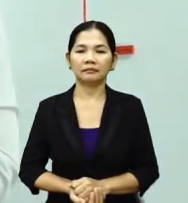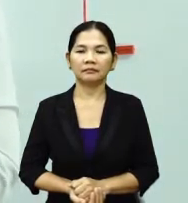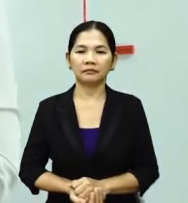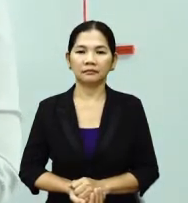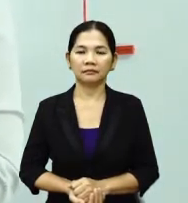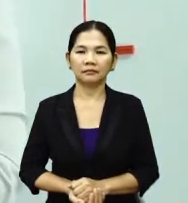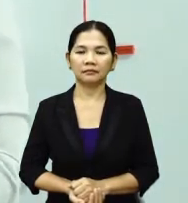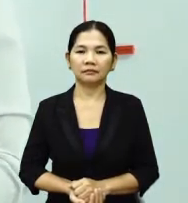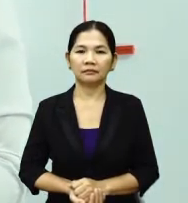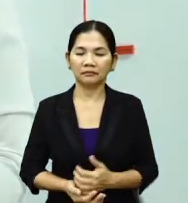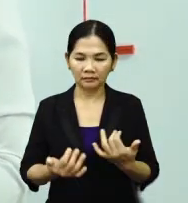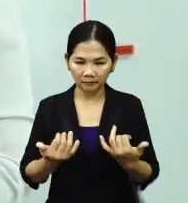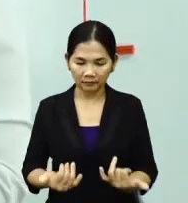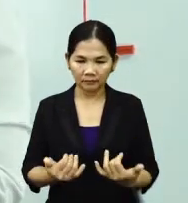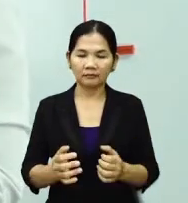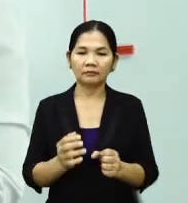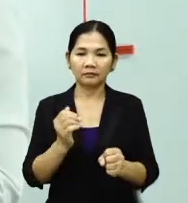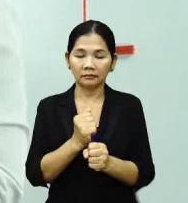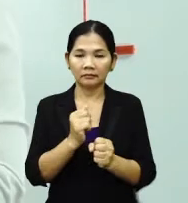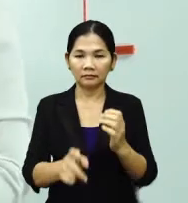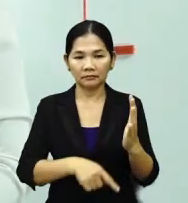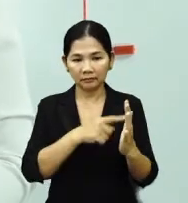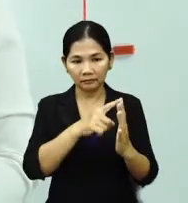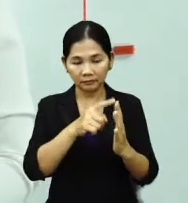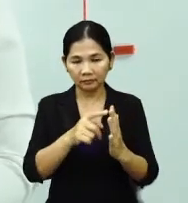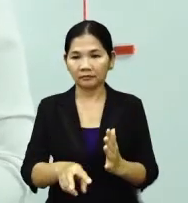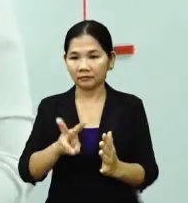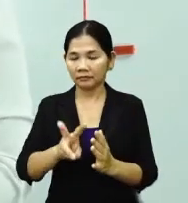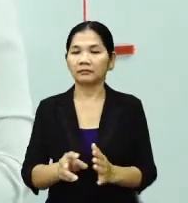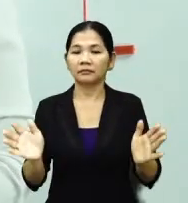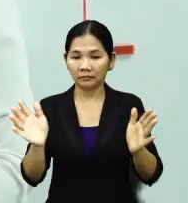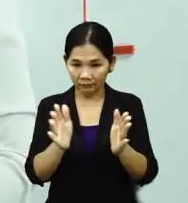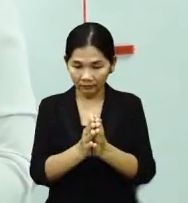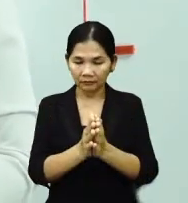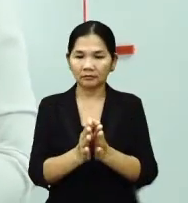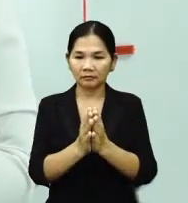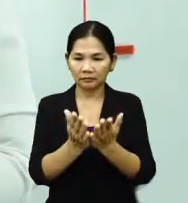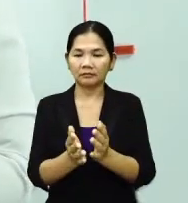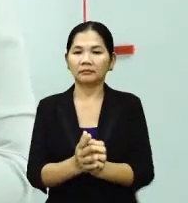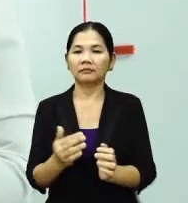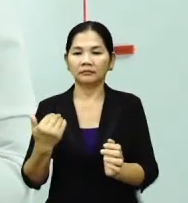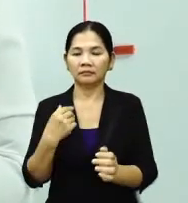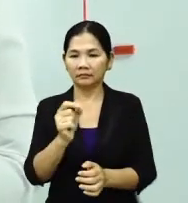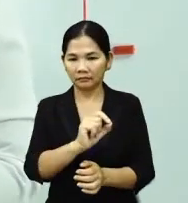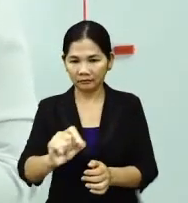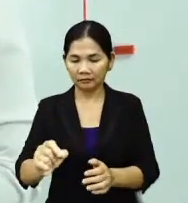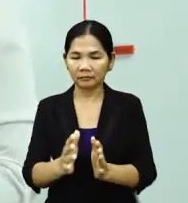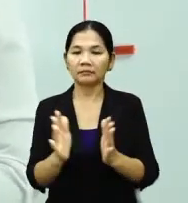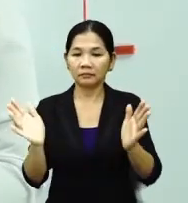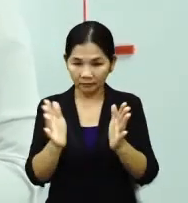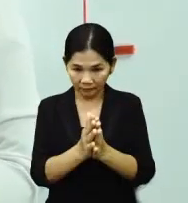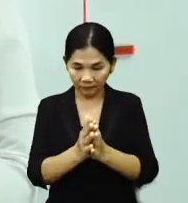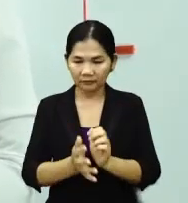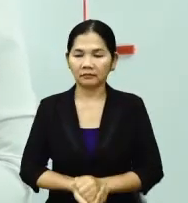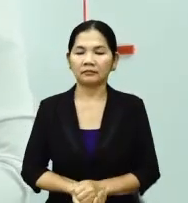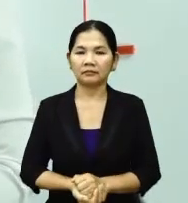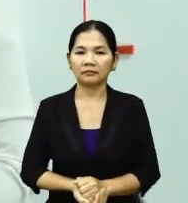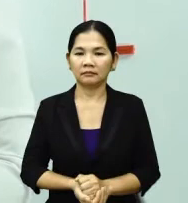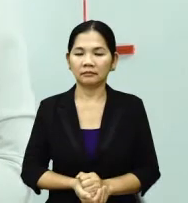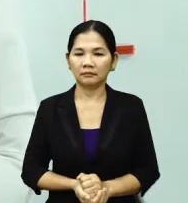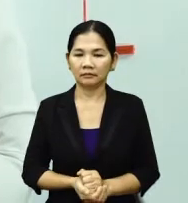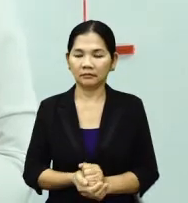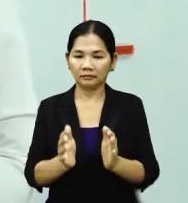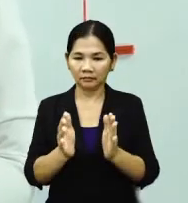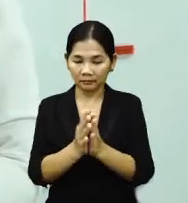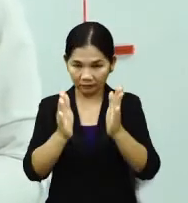chà tả lấy nè cú rò bà nát đọc bấy con trai bật xếp hơi sắn chà xếp hơi sạc xê gọc bật sắn chà xếp hơi sạc xa